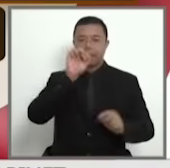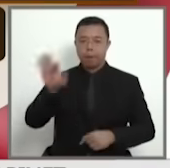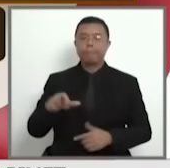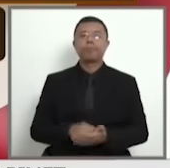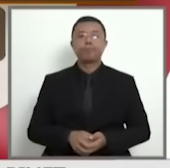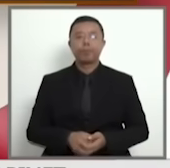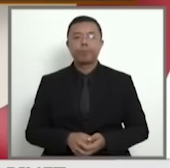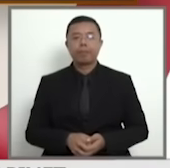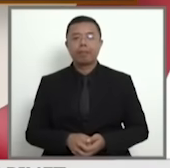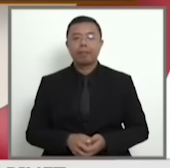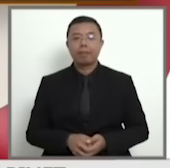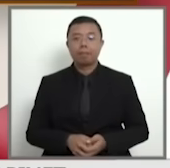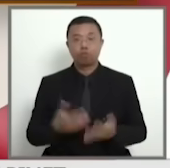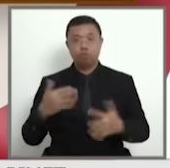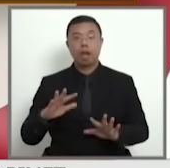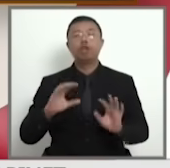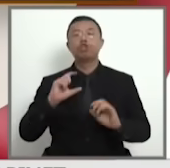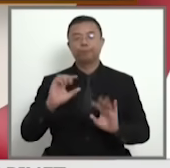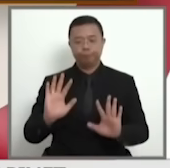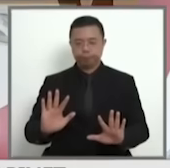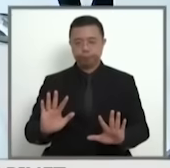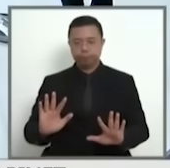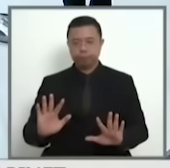silakan Masih Ada Waktu Bapak